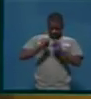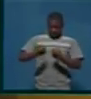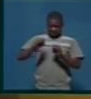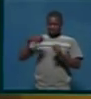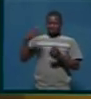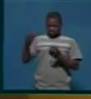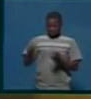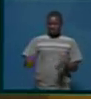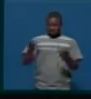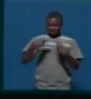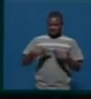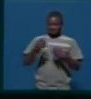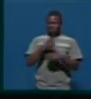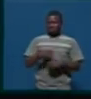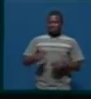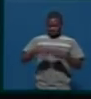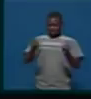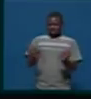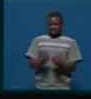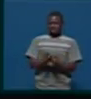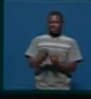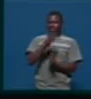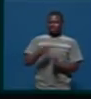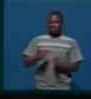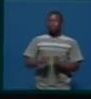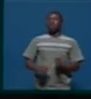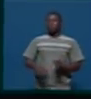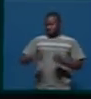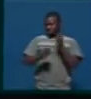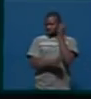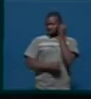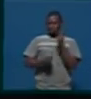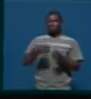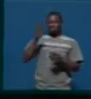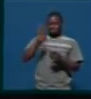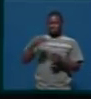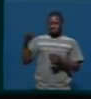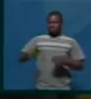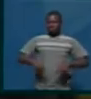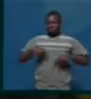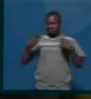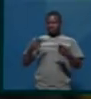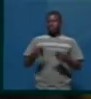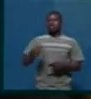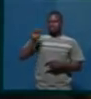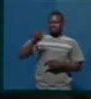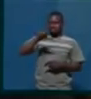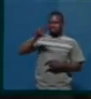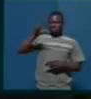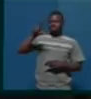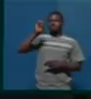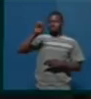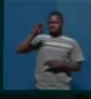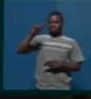de la diaspora burkinabé en Allemagne. Le président du Conseil supérieur des Burkinabés de l'étranger de la Bavière fait une doléance au président du